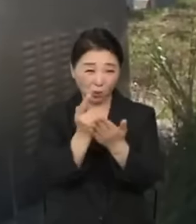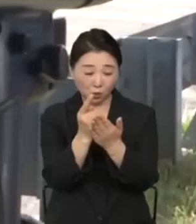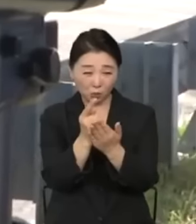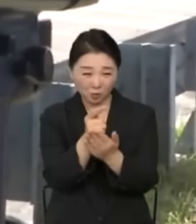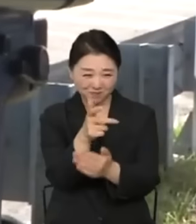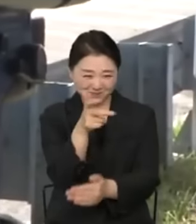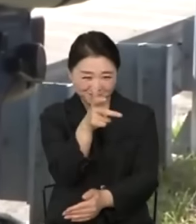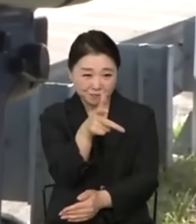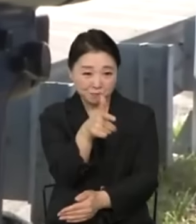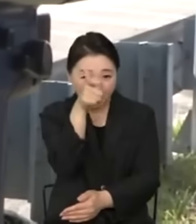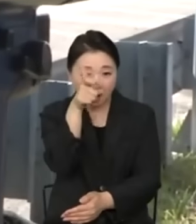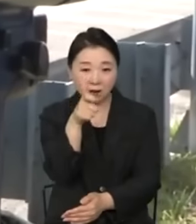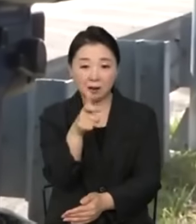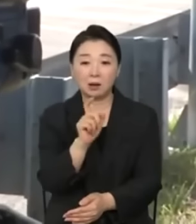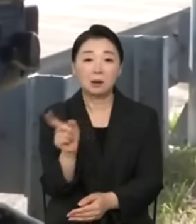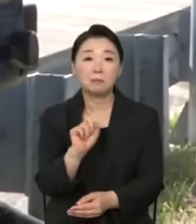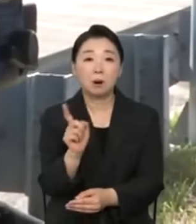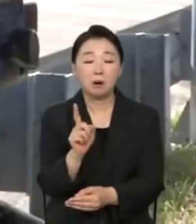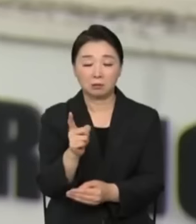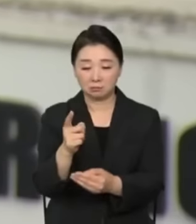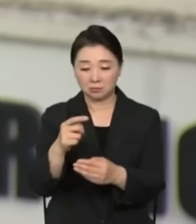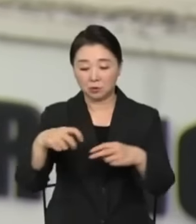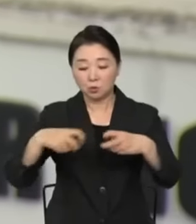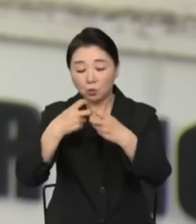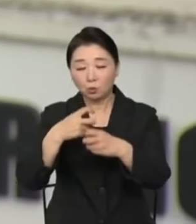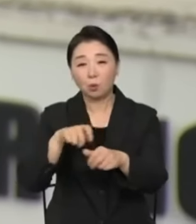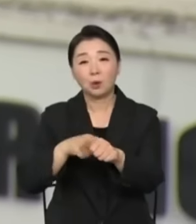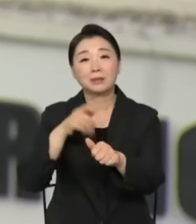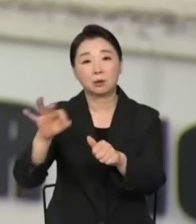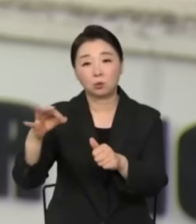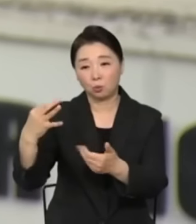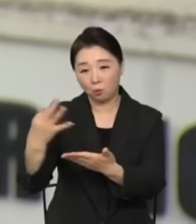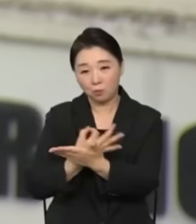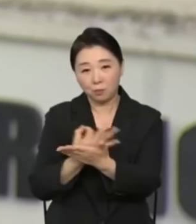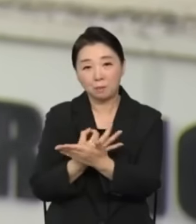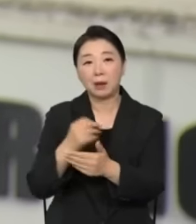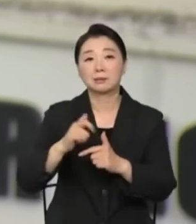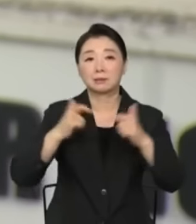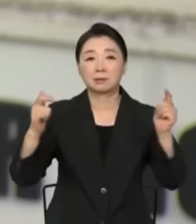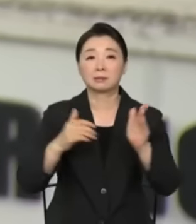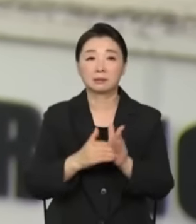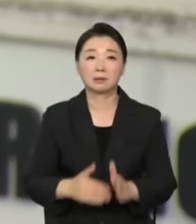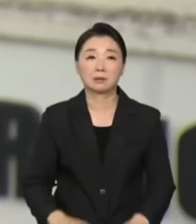늘면서 경찰이 거둬들인 교통 과태료와 범칙금도 크게 늘었습니다.